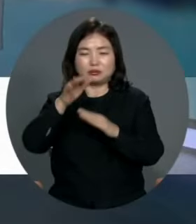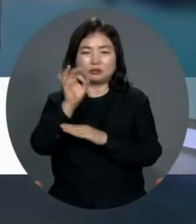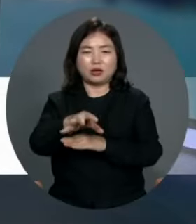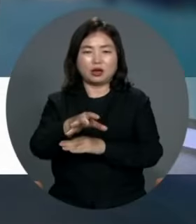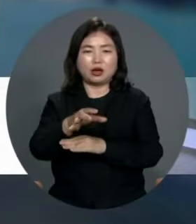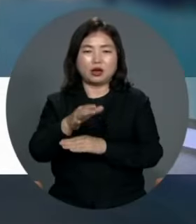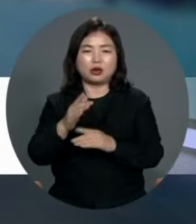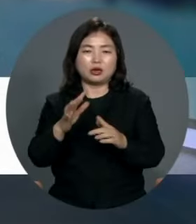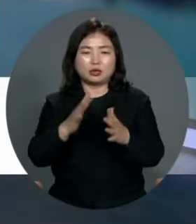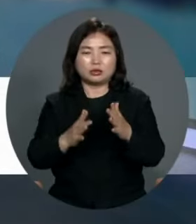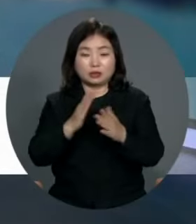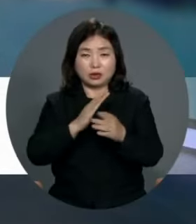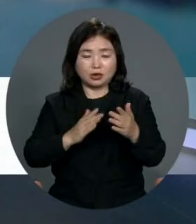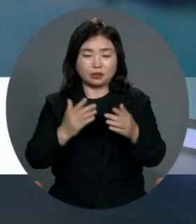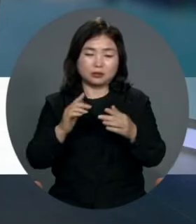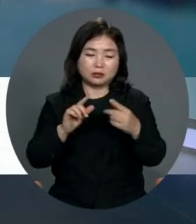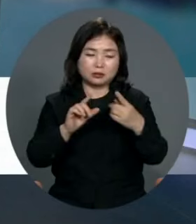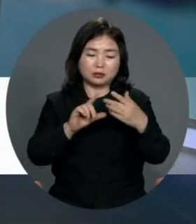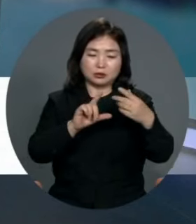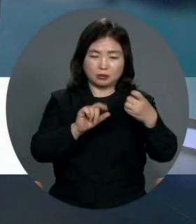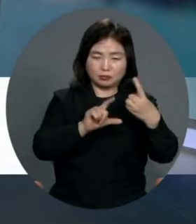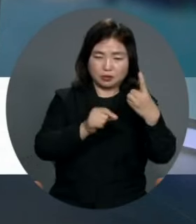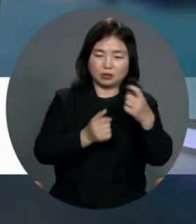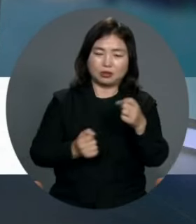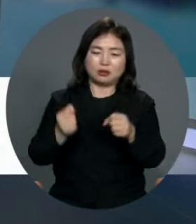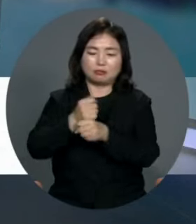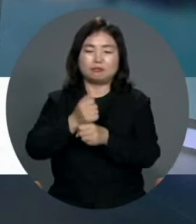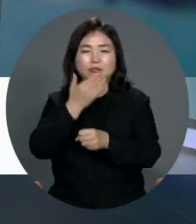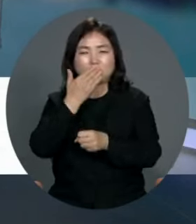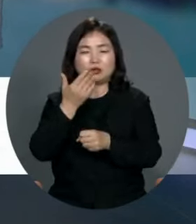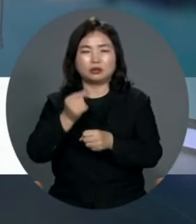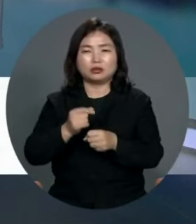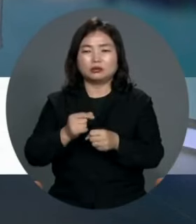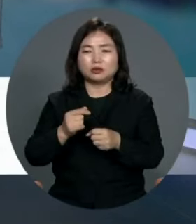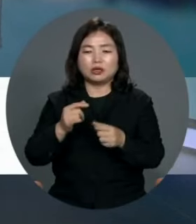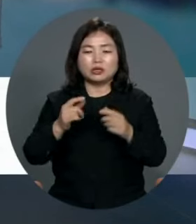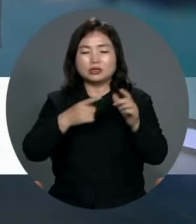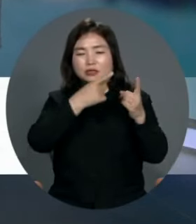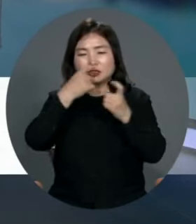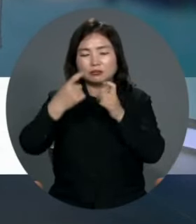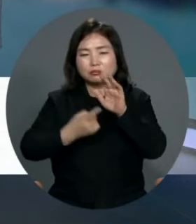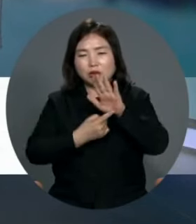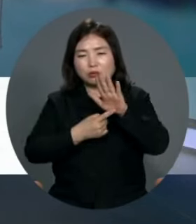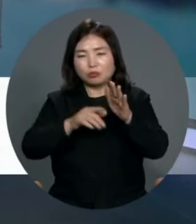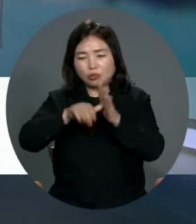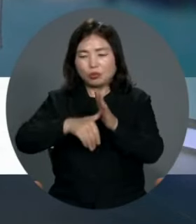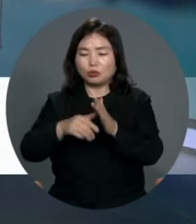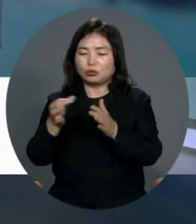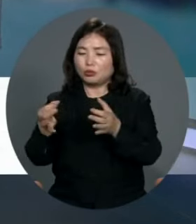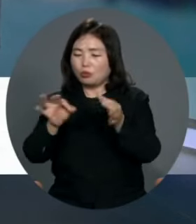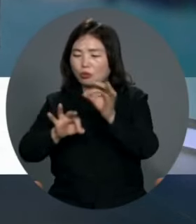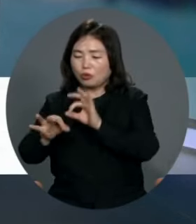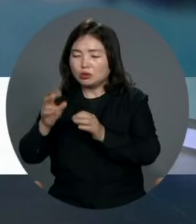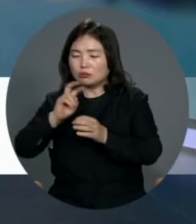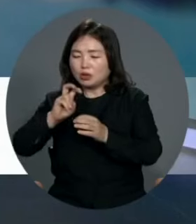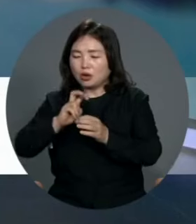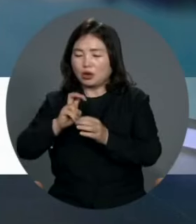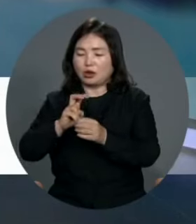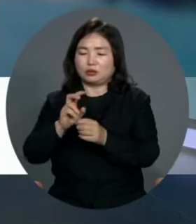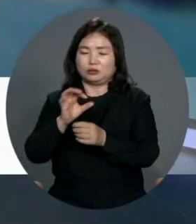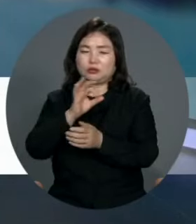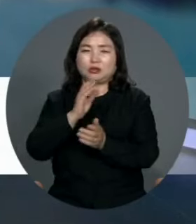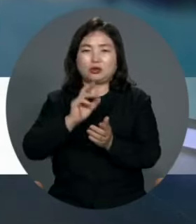마무리됩니다. 이를 기념하고 또 기념사업에 쓸 자금을 모으기 위해서 대구에서 활동하는 음악가들이 음악회를